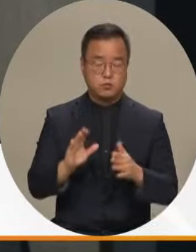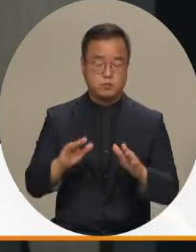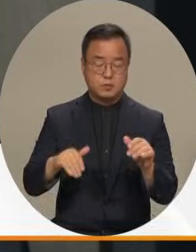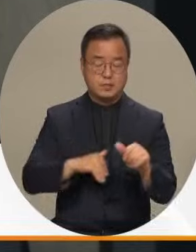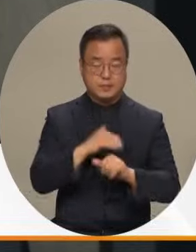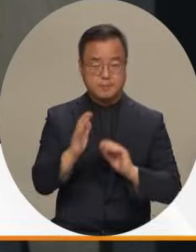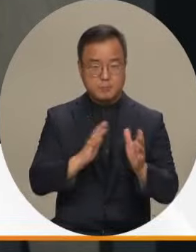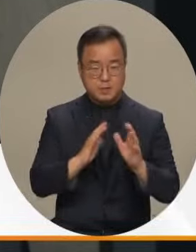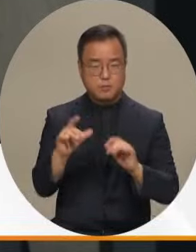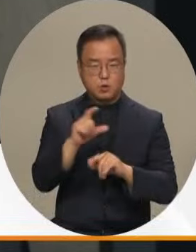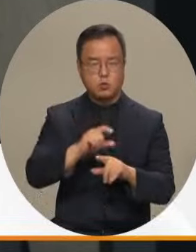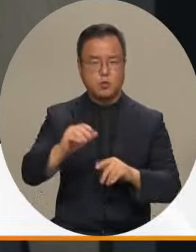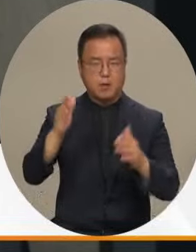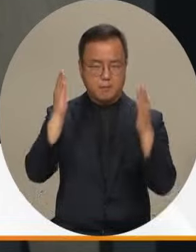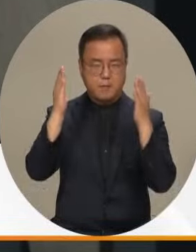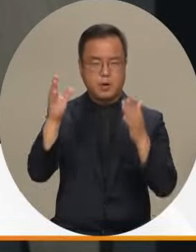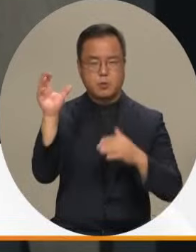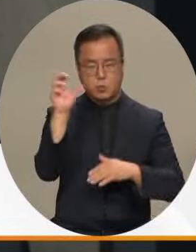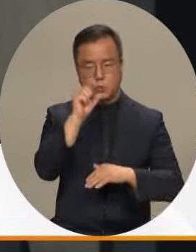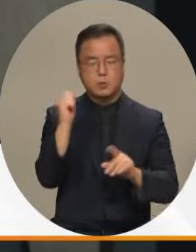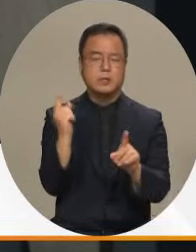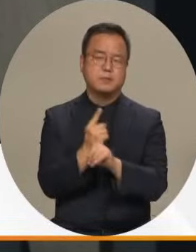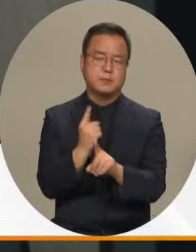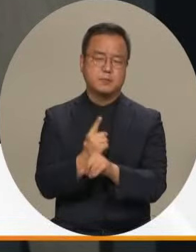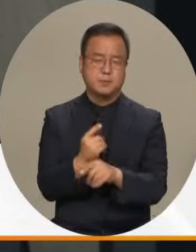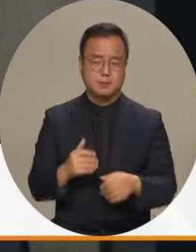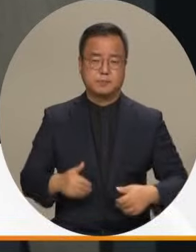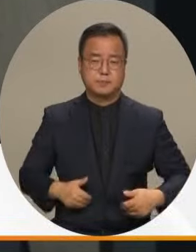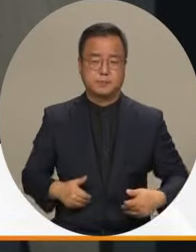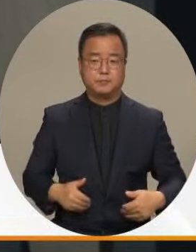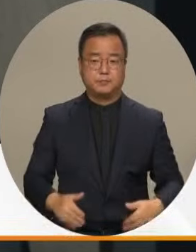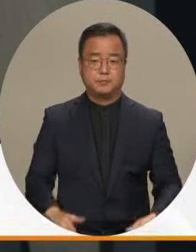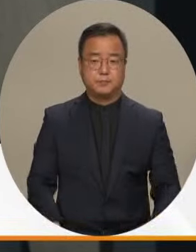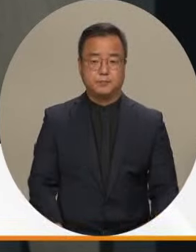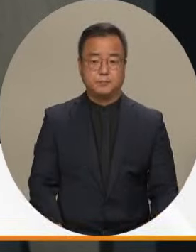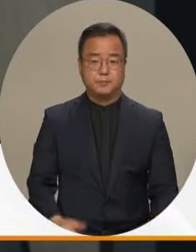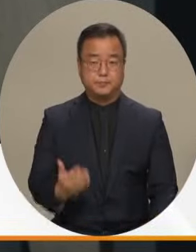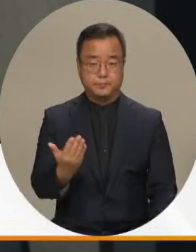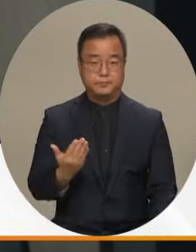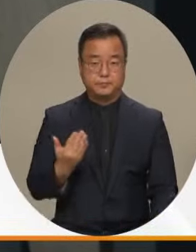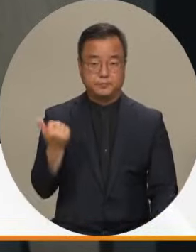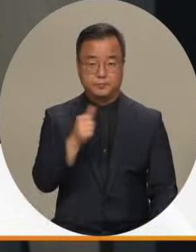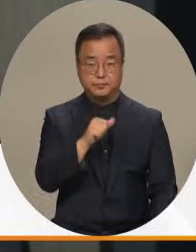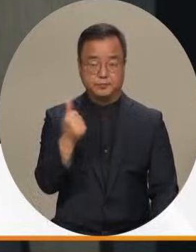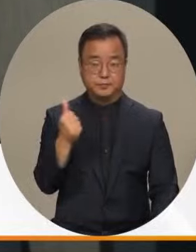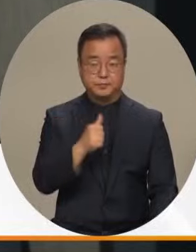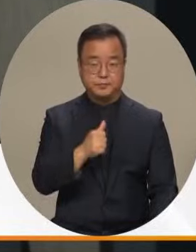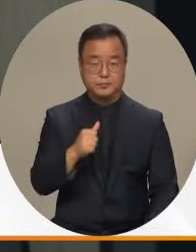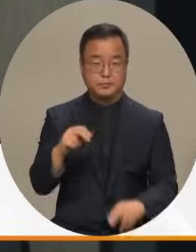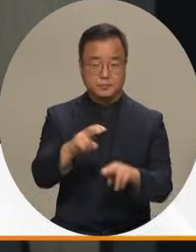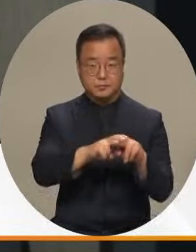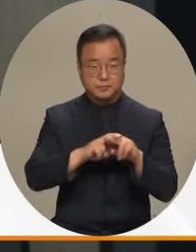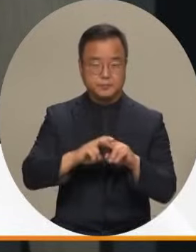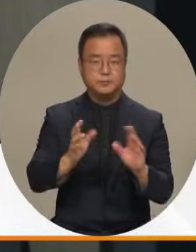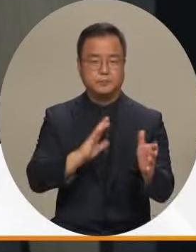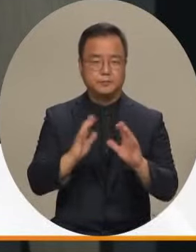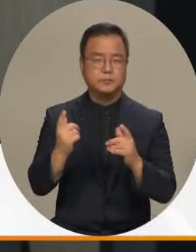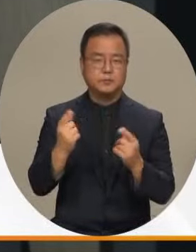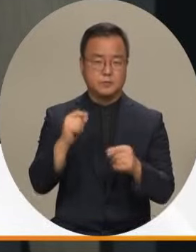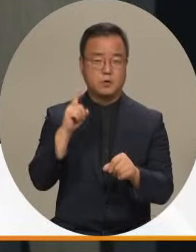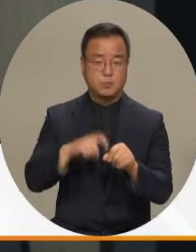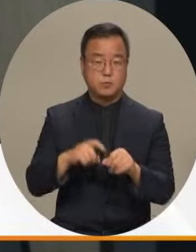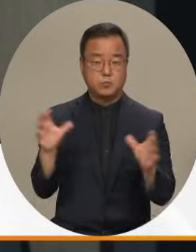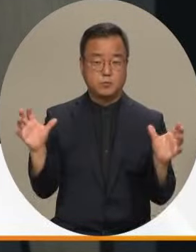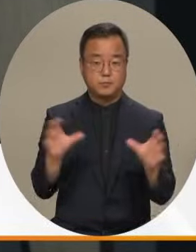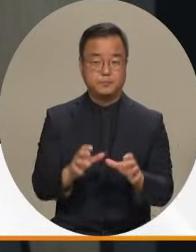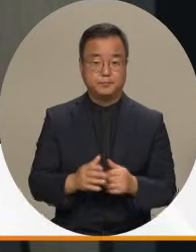보다 바람직한 쪽으로 올 수 있도록 바로잡혀야 된다고 생각합니다. 그래서 앞서서 소개해 주신 어떤 좌담에도 이제 그런 취지에서 준비된